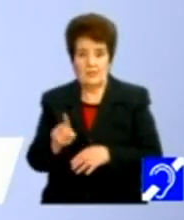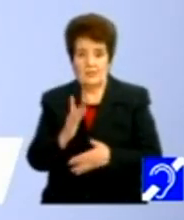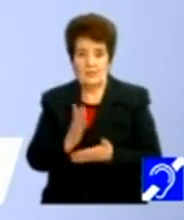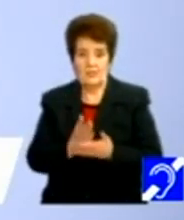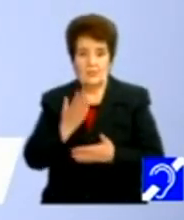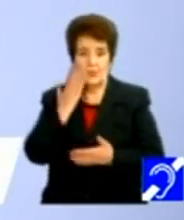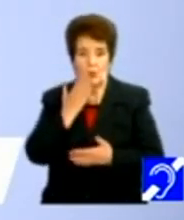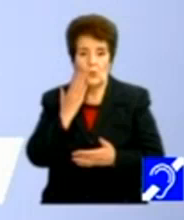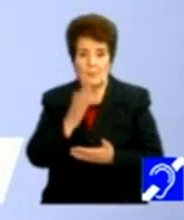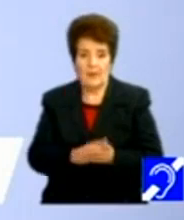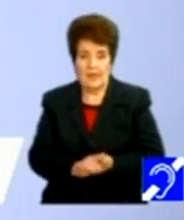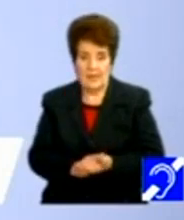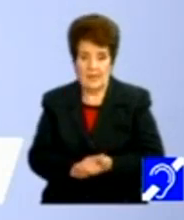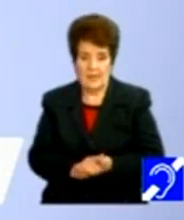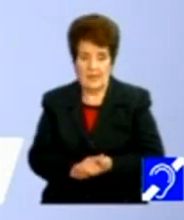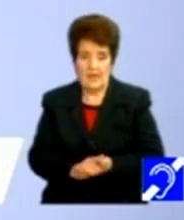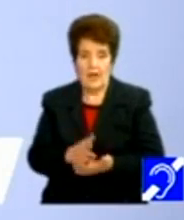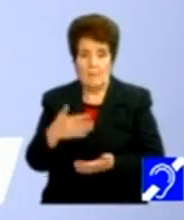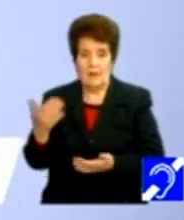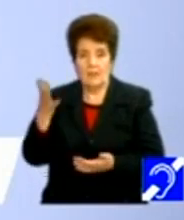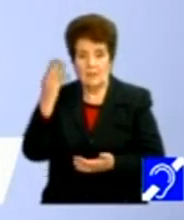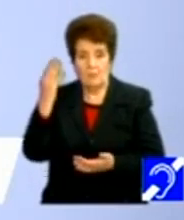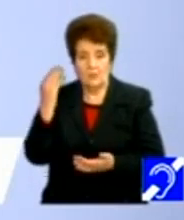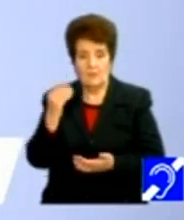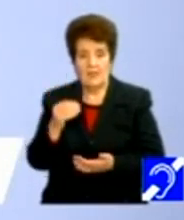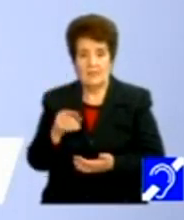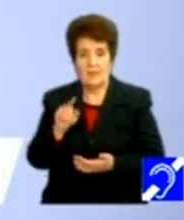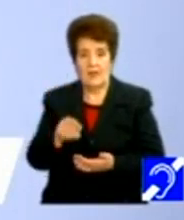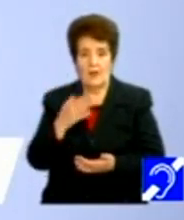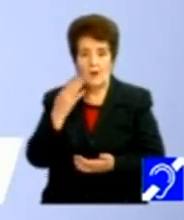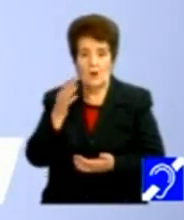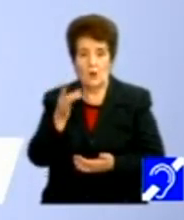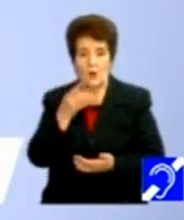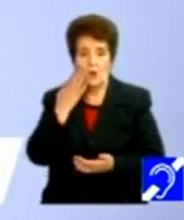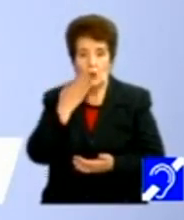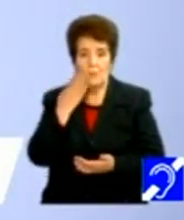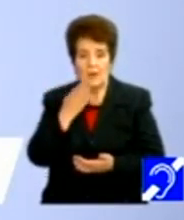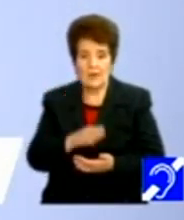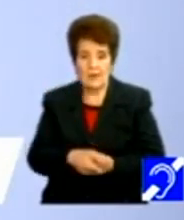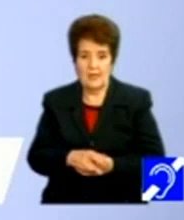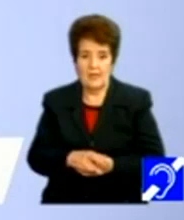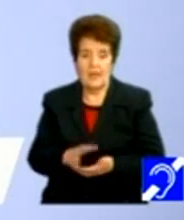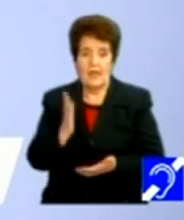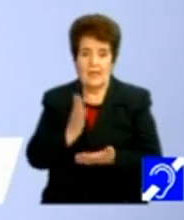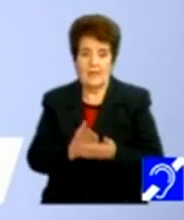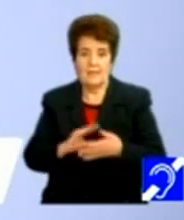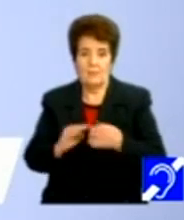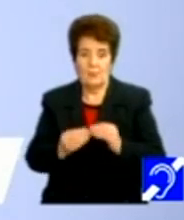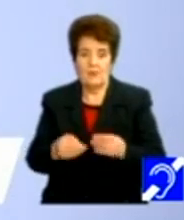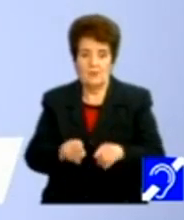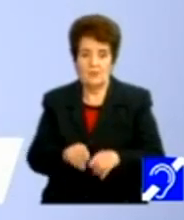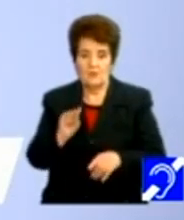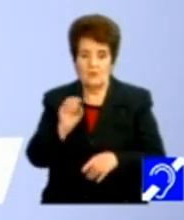în România sau măcar în partea moldovenească a României, unde știm că la fel există probleme de acest